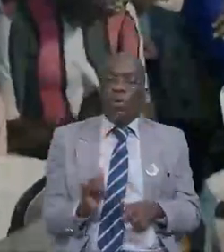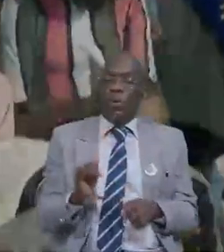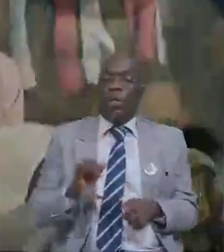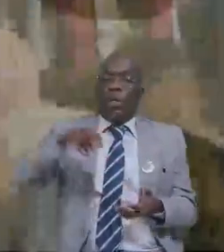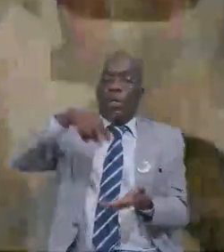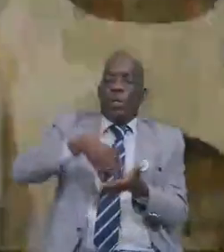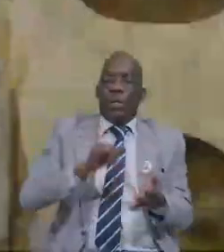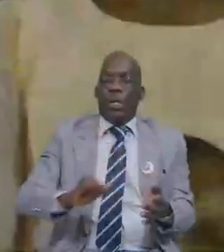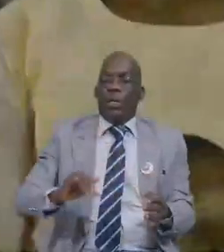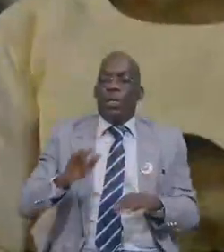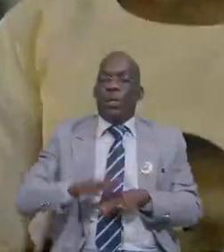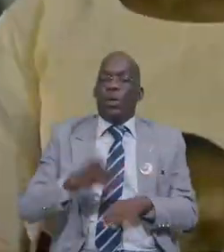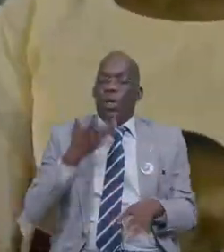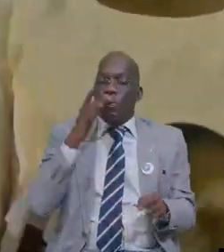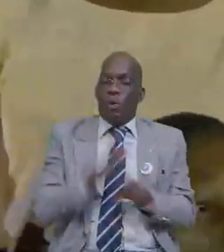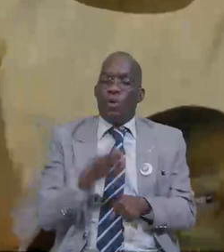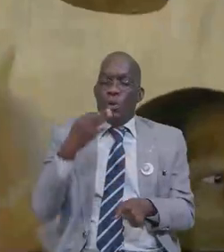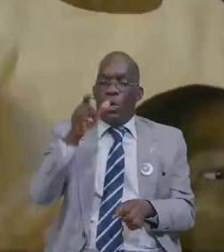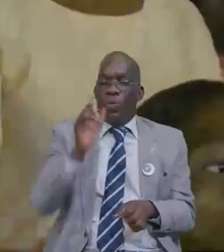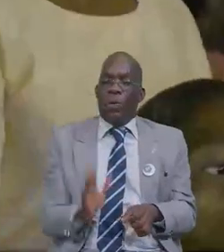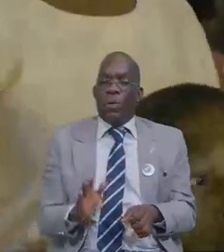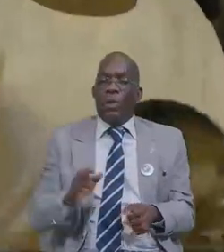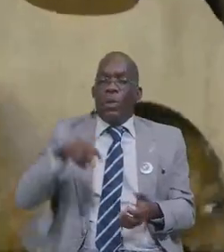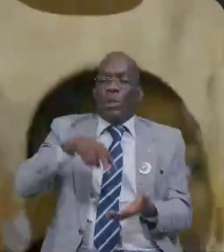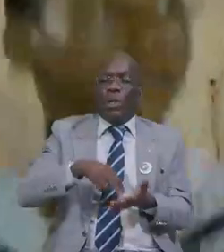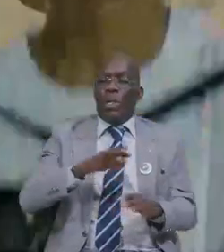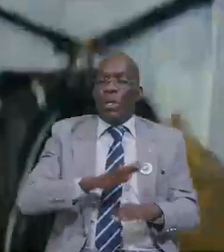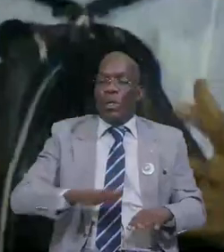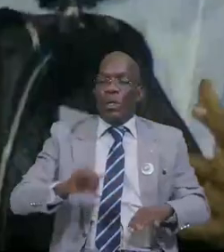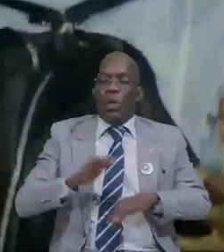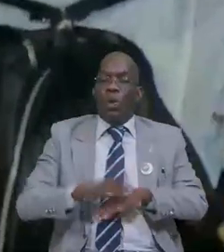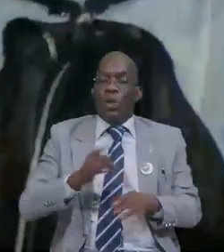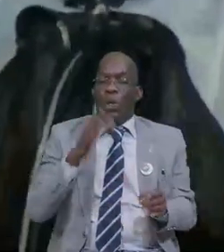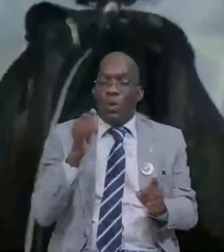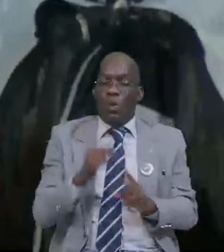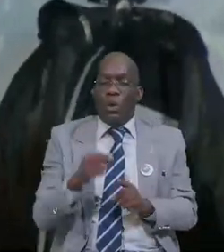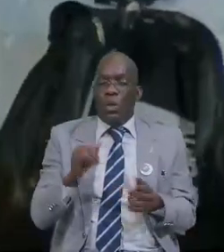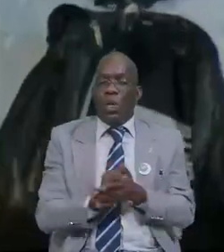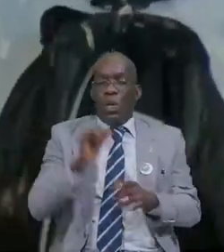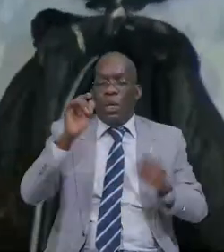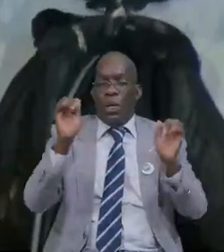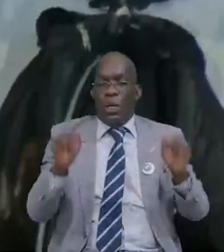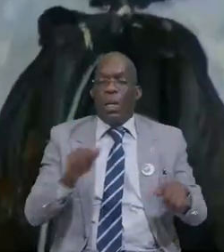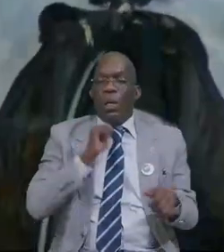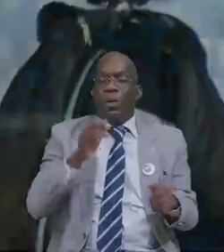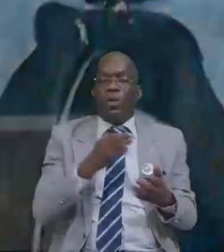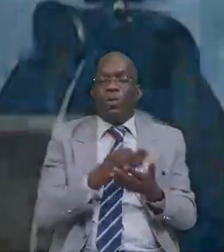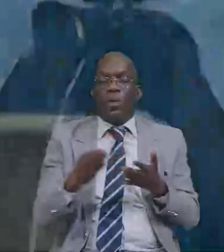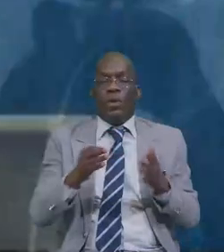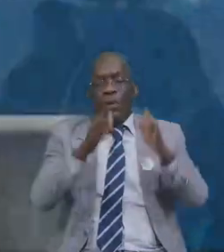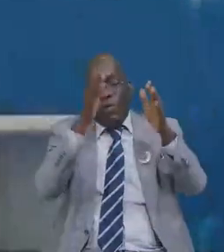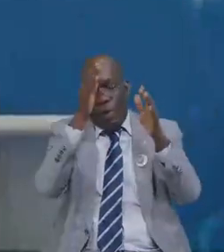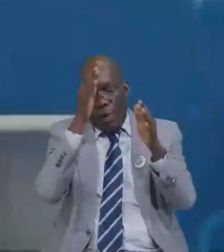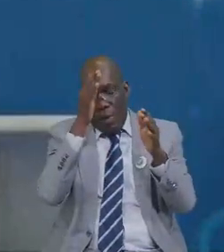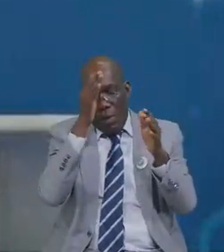Seigneur. Je suis debout sur les promesses de la parole qui ne peut faillir. Nous allons prier maintenant ensemble.